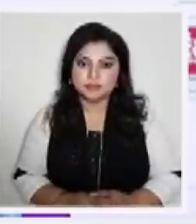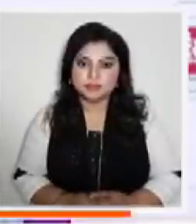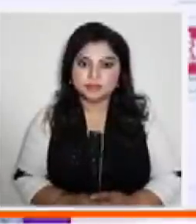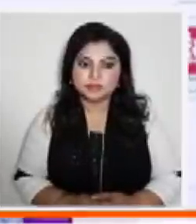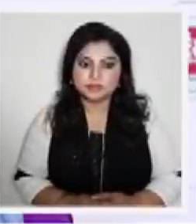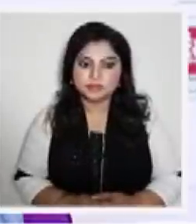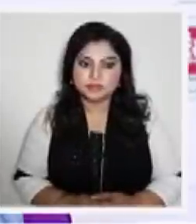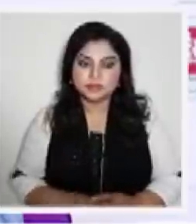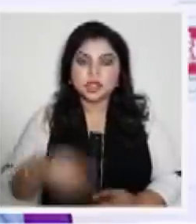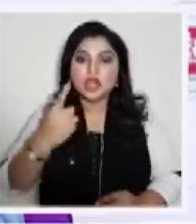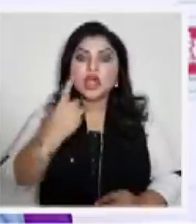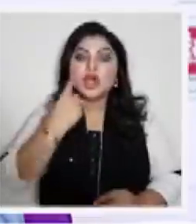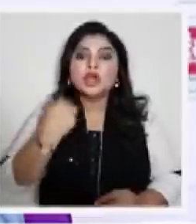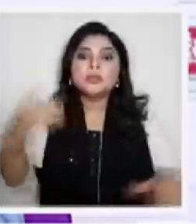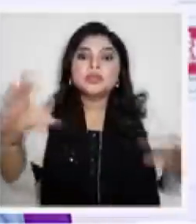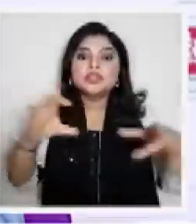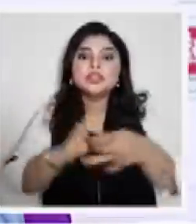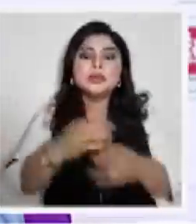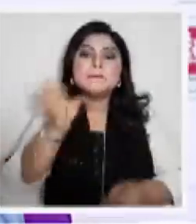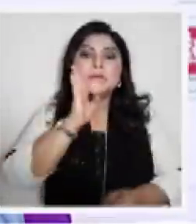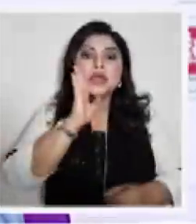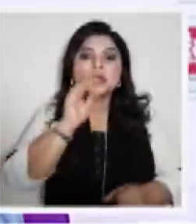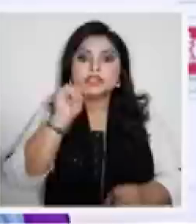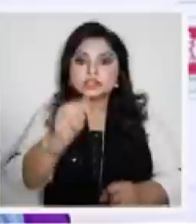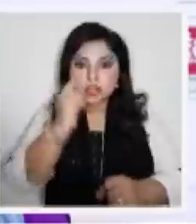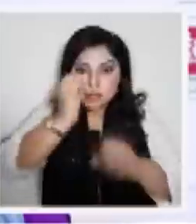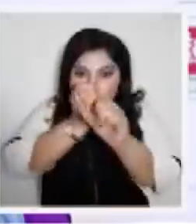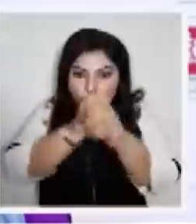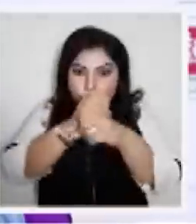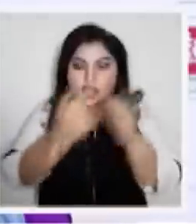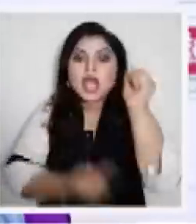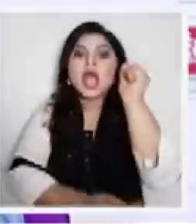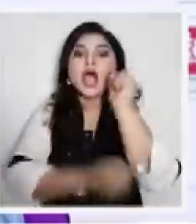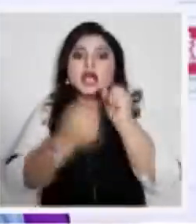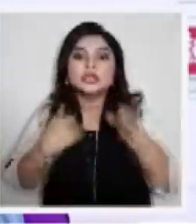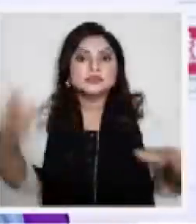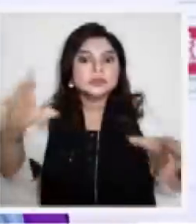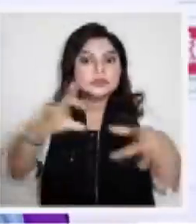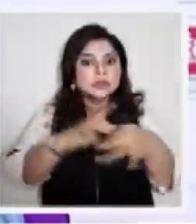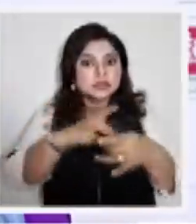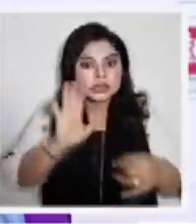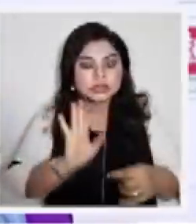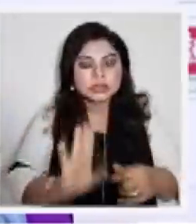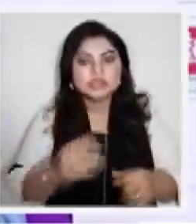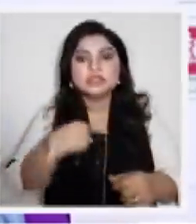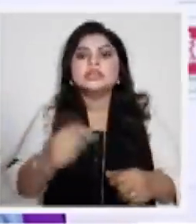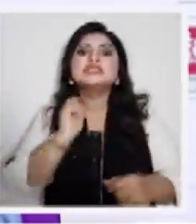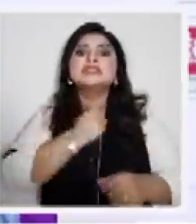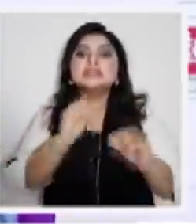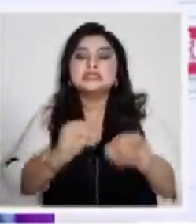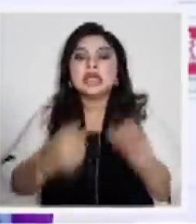পরীক্ষাগারটির নাম হলো আলোক হেলথ কেয়ার লিমিটেড ঢাকা, গতকাল সংযুক্ত হয়েছিল বেসরকারি